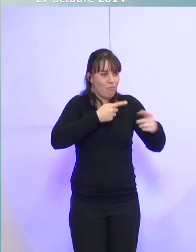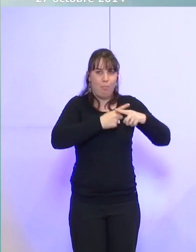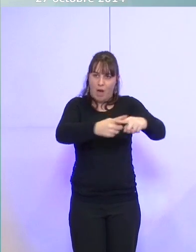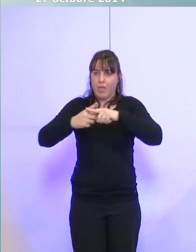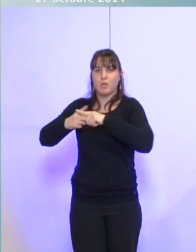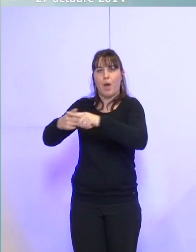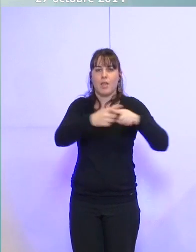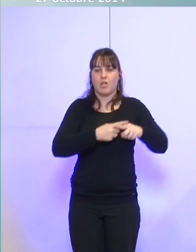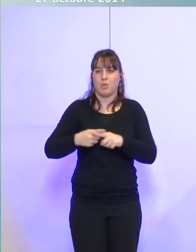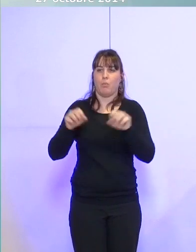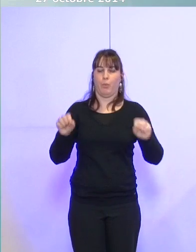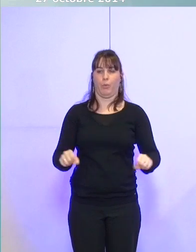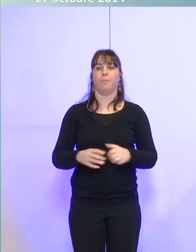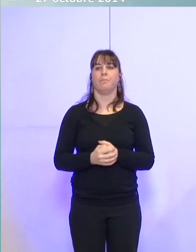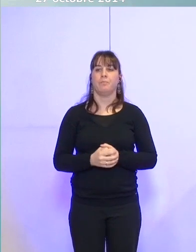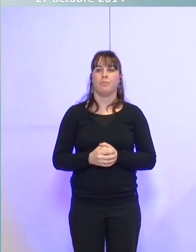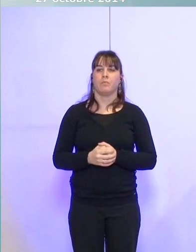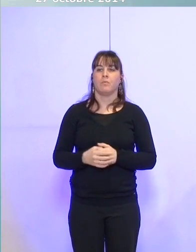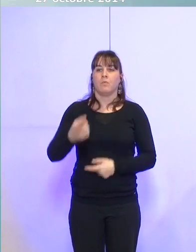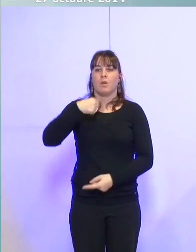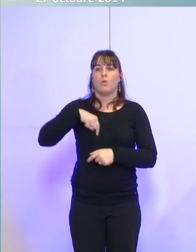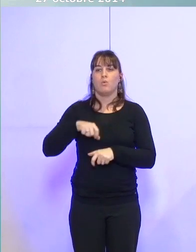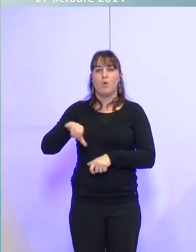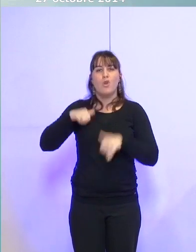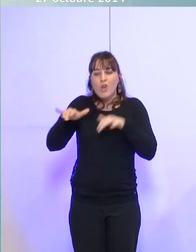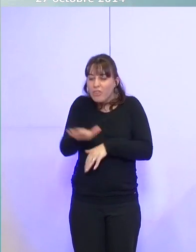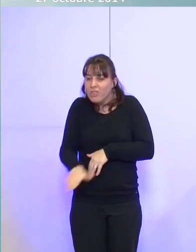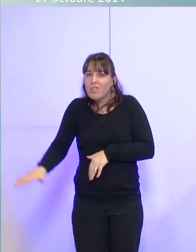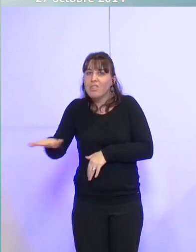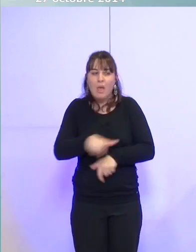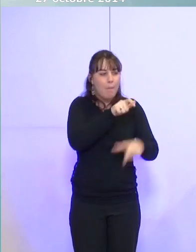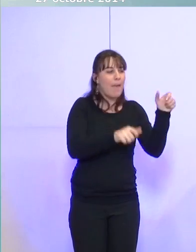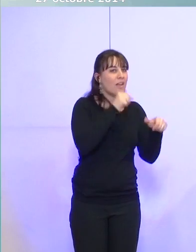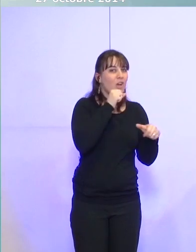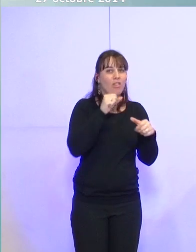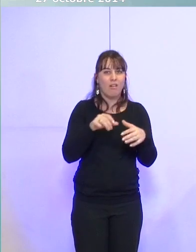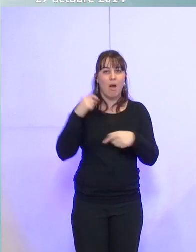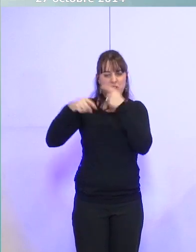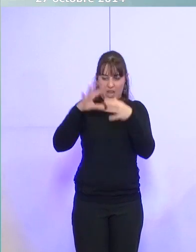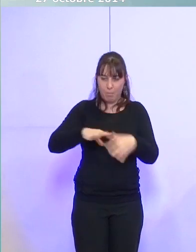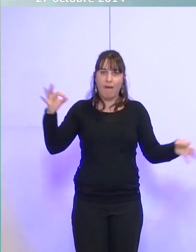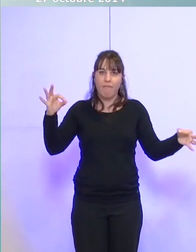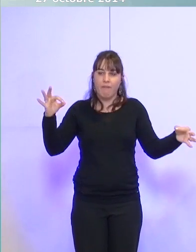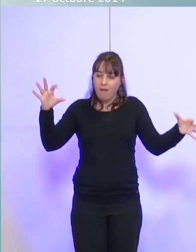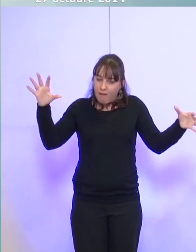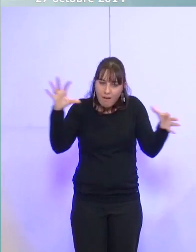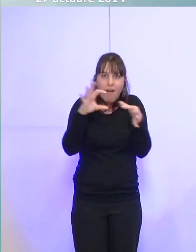sommes particulièrement attentifs au partage entre les jeunes enfants et nos habitants âgés. Aussi, nous souhaitons être